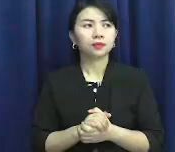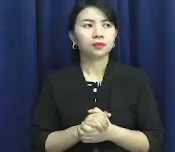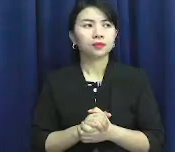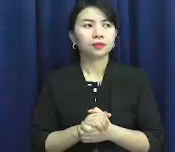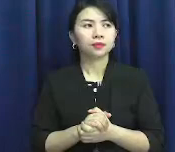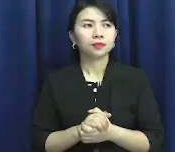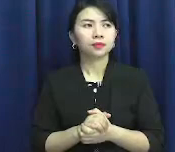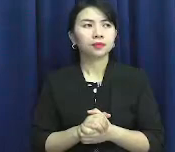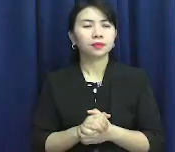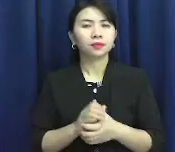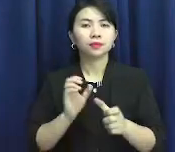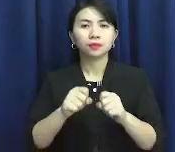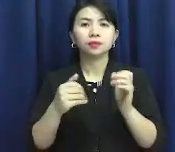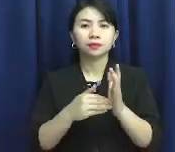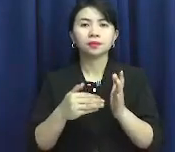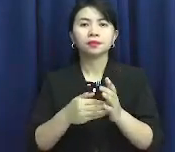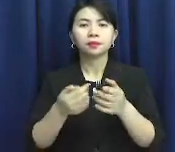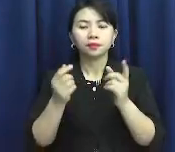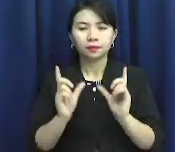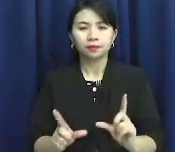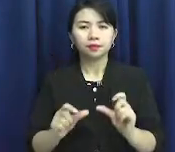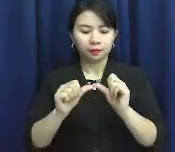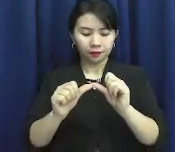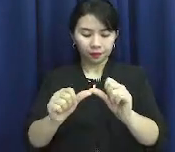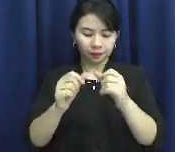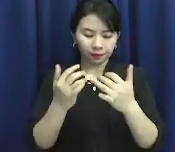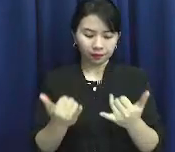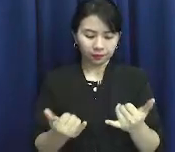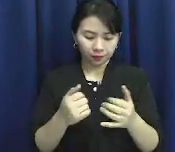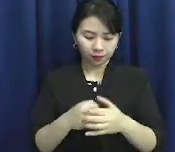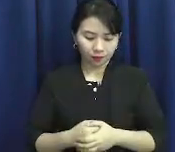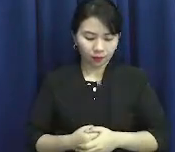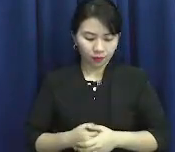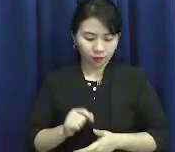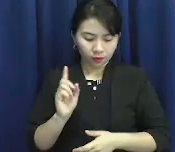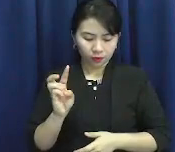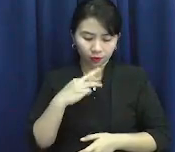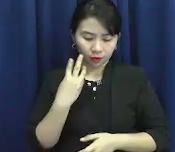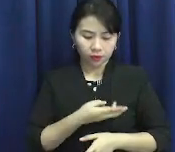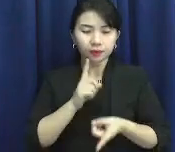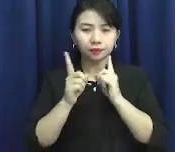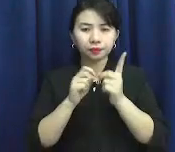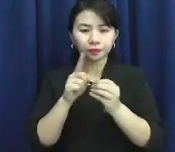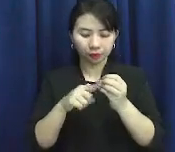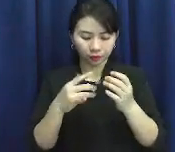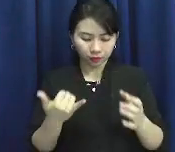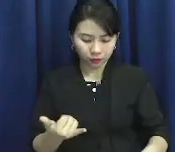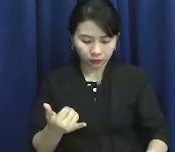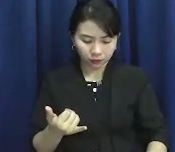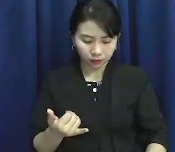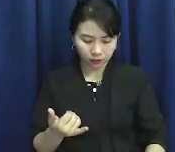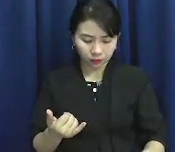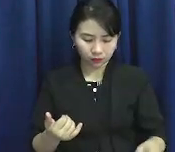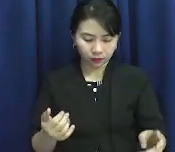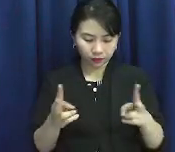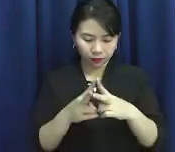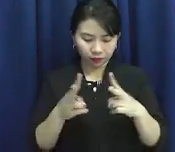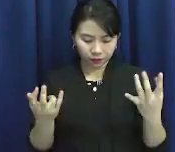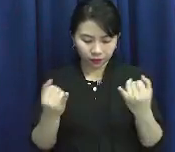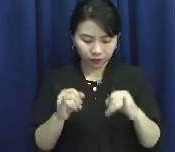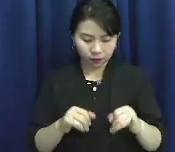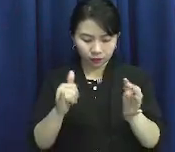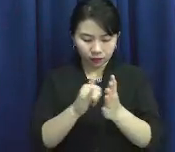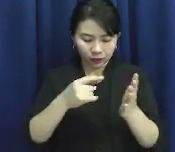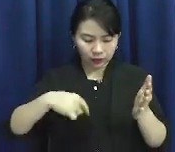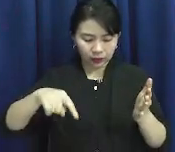Alright, so tuloy-tuloy po tayo. Alright, tuloy-tuloy tayo mga kapatid. Katulad ng pinag-usapan natin. Napaka-importante na alam natin